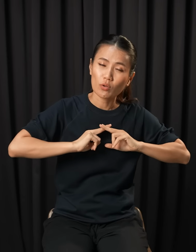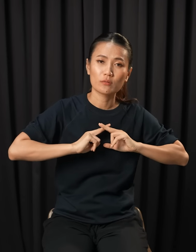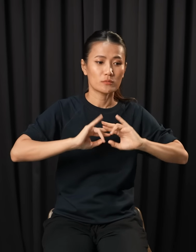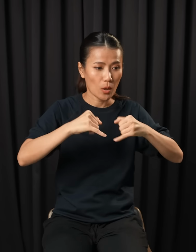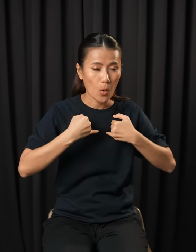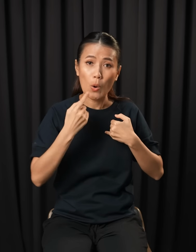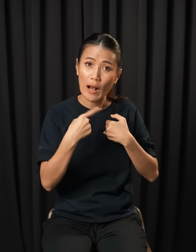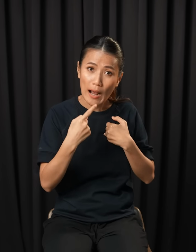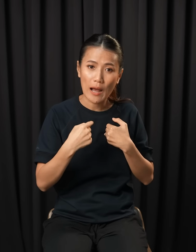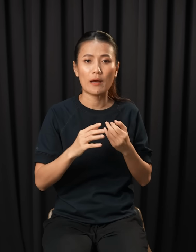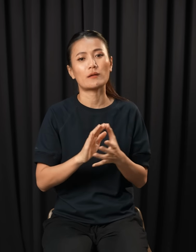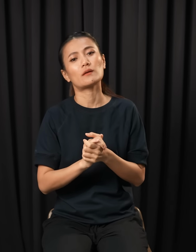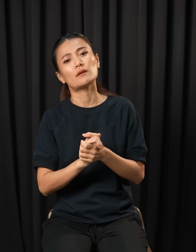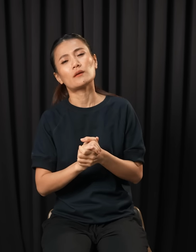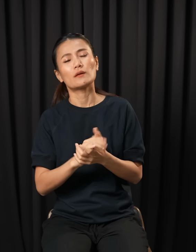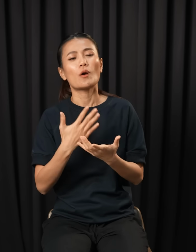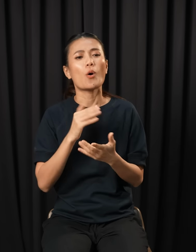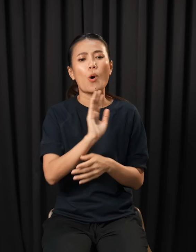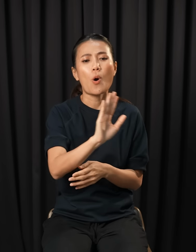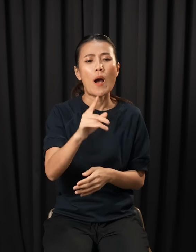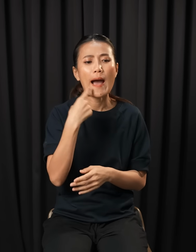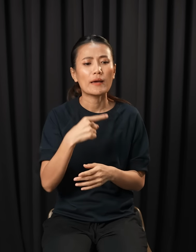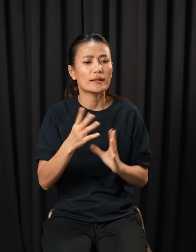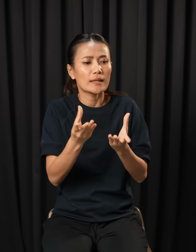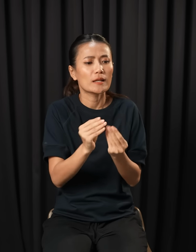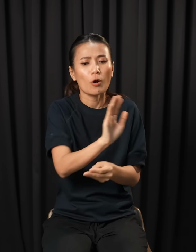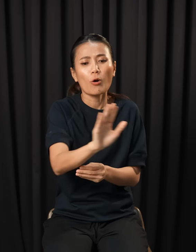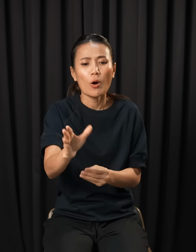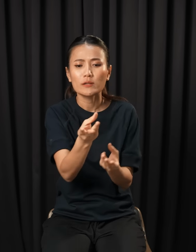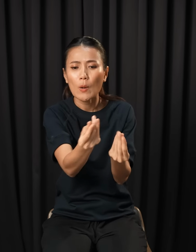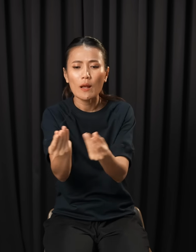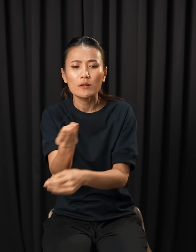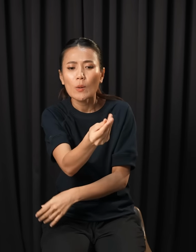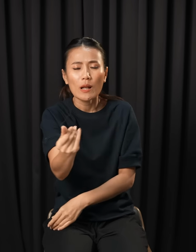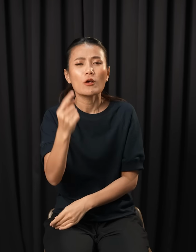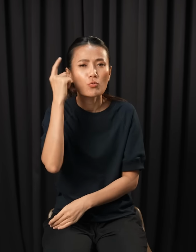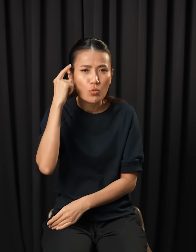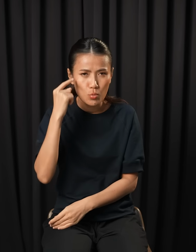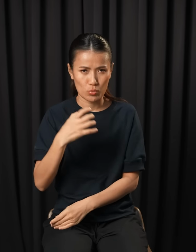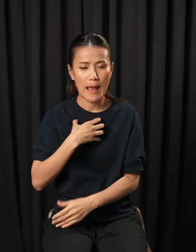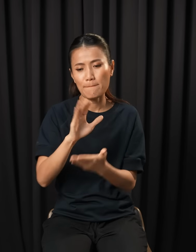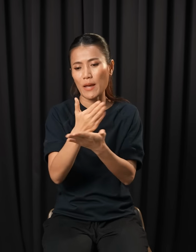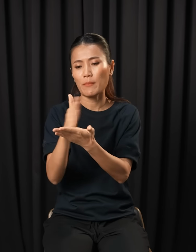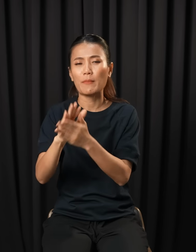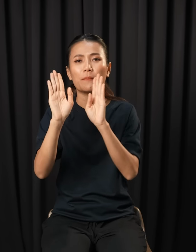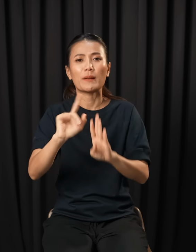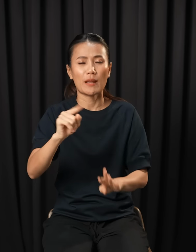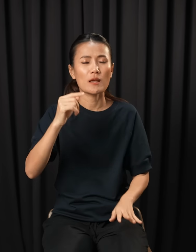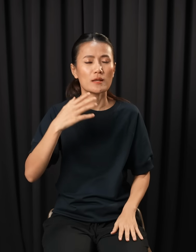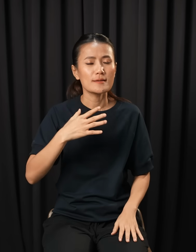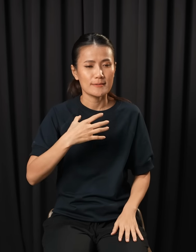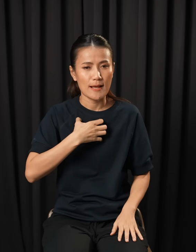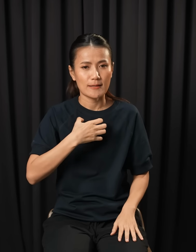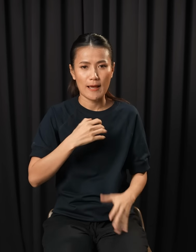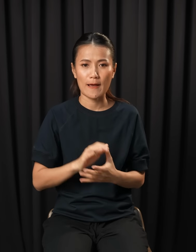ที่ดินของรัฐอยู่ประมาณ 60 กว่าเปอร์เซ็นต์ที่ดินของเอกชนนั้นไปกระจุกตัวอยู่ที่ใครบ้างที่ดินราชพัสดุเท่าไหร่นสล.เท่าไหร่อะไรทั้งผมเห็นหมดก็เลยก็